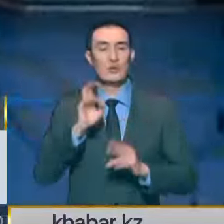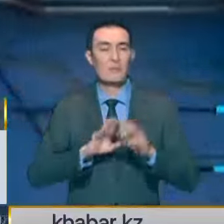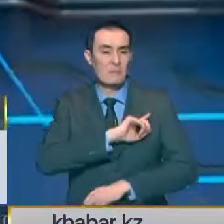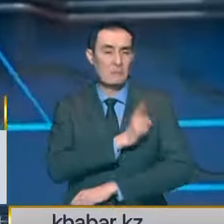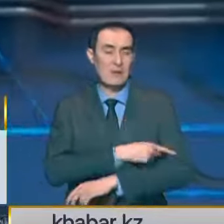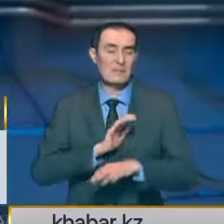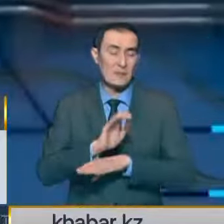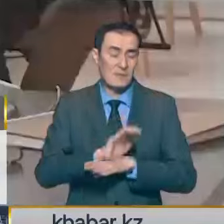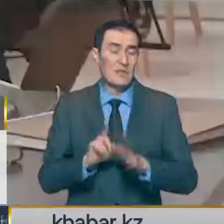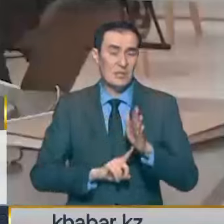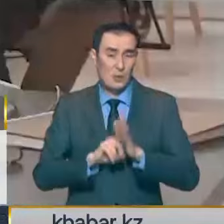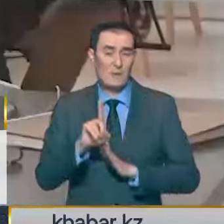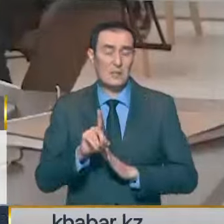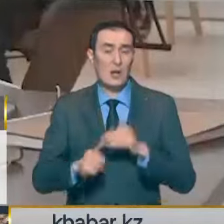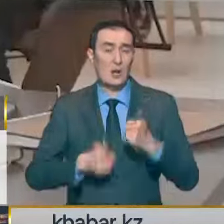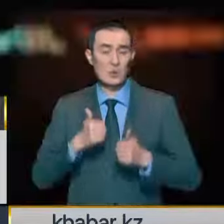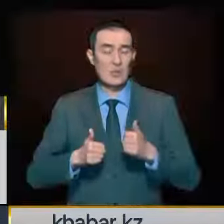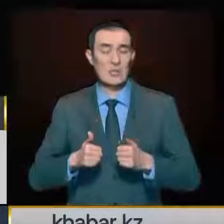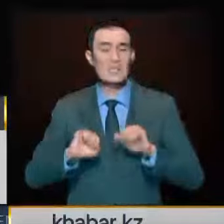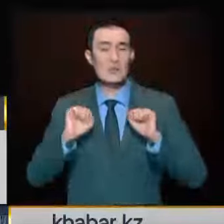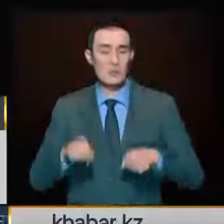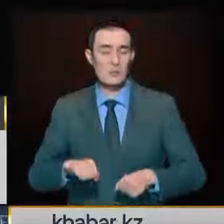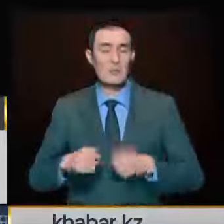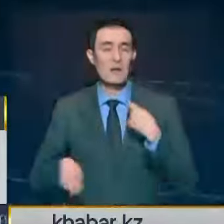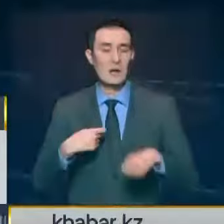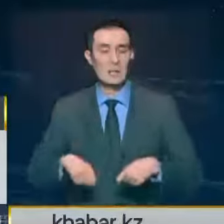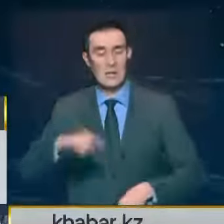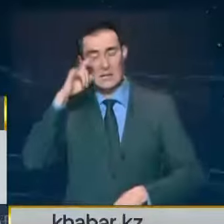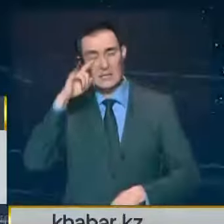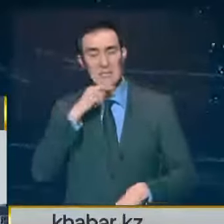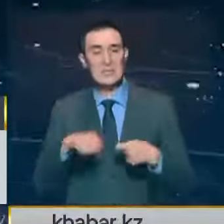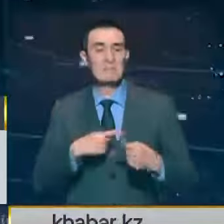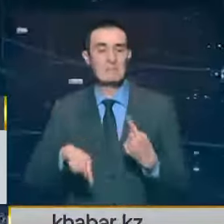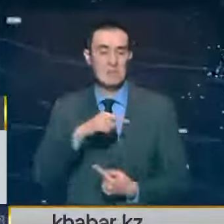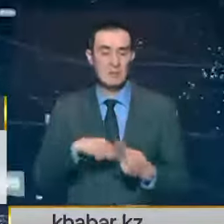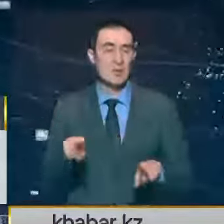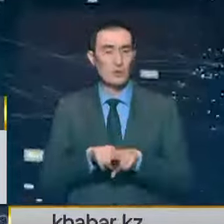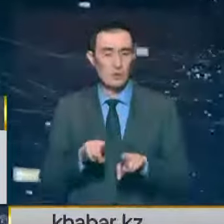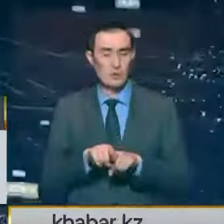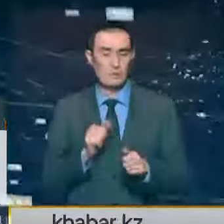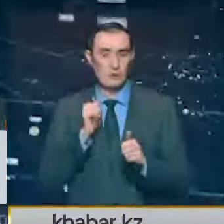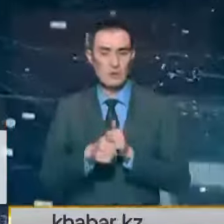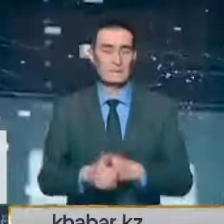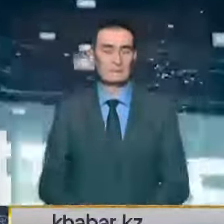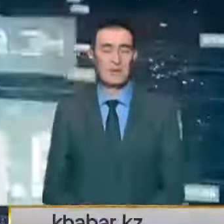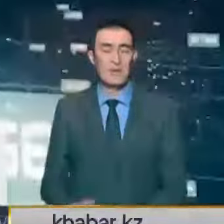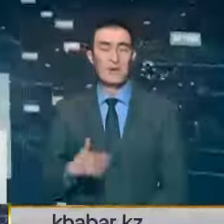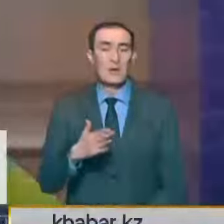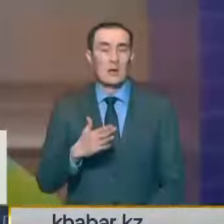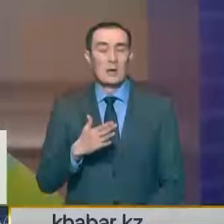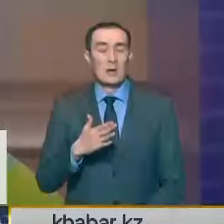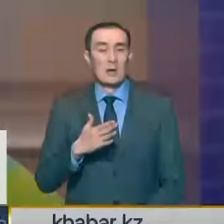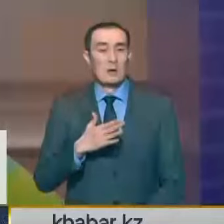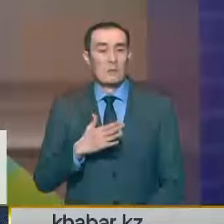производительность. Проще говоря, становятся конкурентоспособными на рынке. Казахстанский бизнес не отстает. Мы, откровенно говоря,